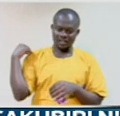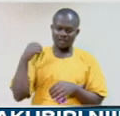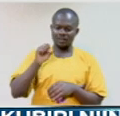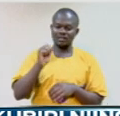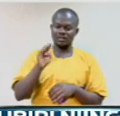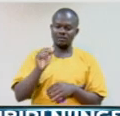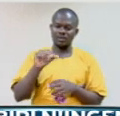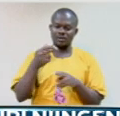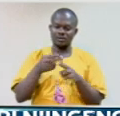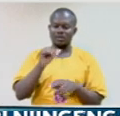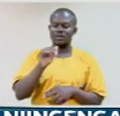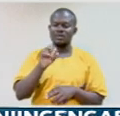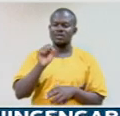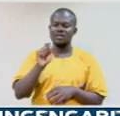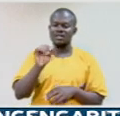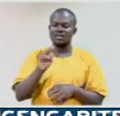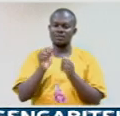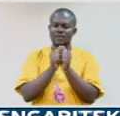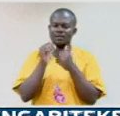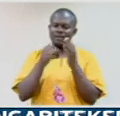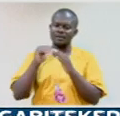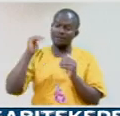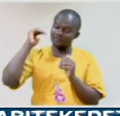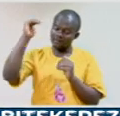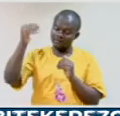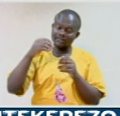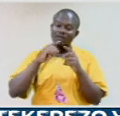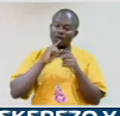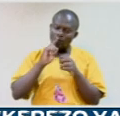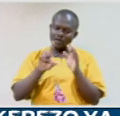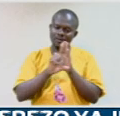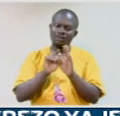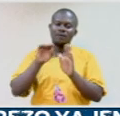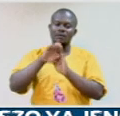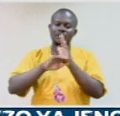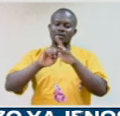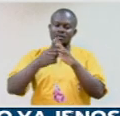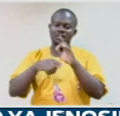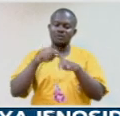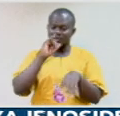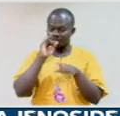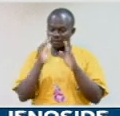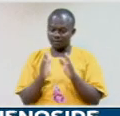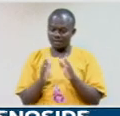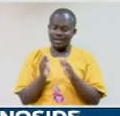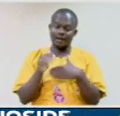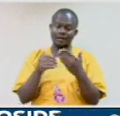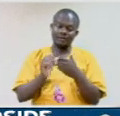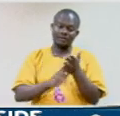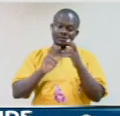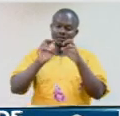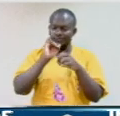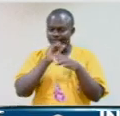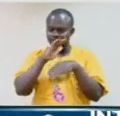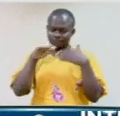witwa Justina Yurugari wayobora Gitrogaz n'abandi bakomeye basiga bashyizeho gahunda yo gutangiza kwica abatutsi ari nabwo bemeje ko